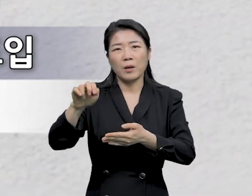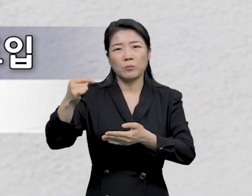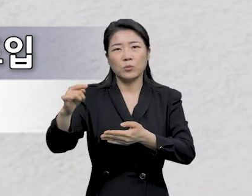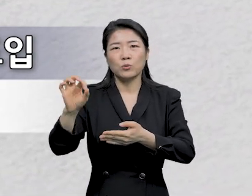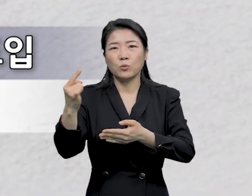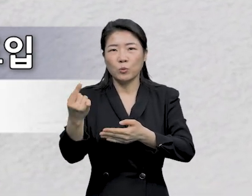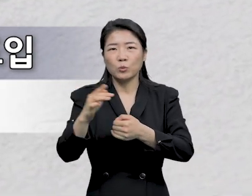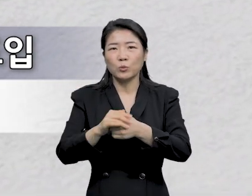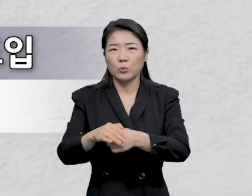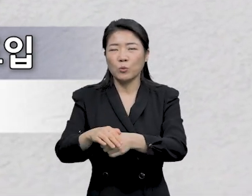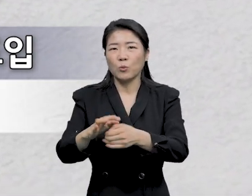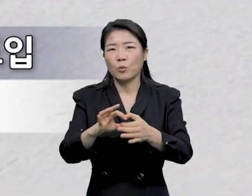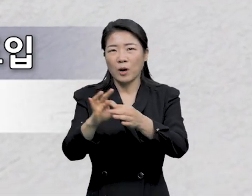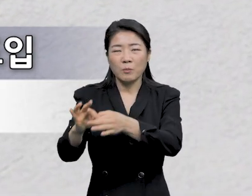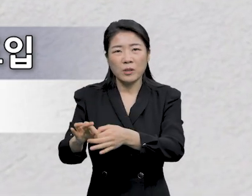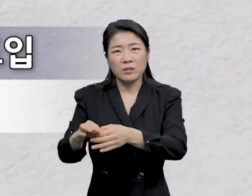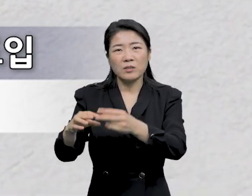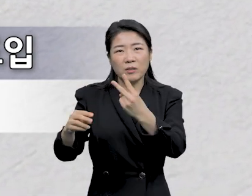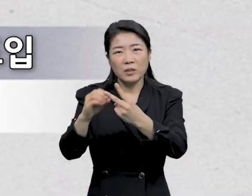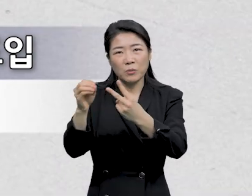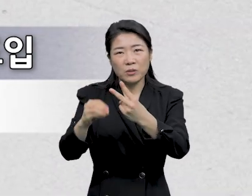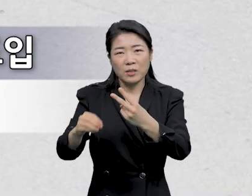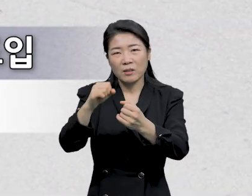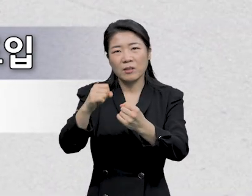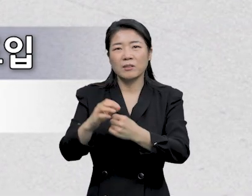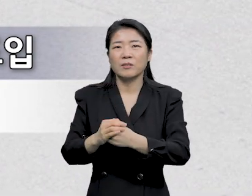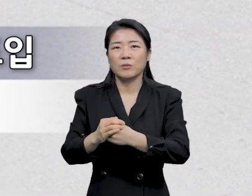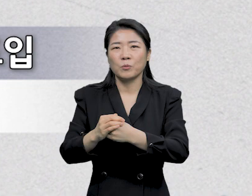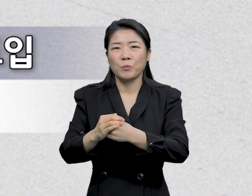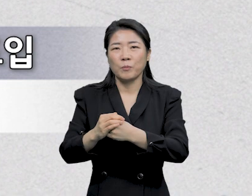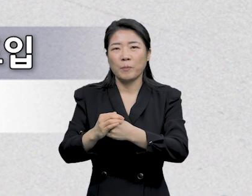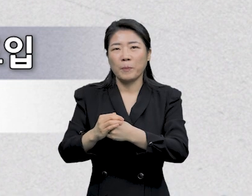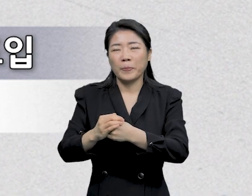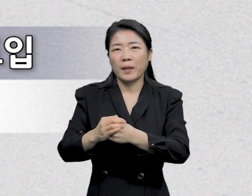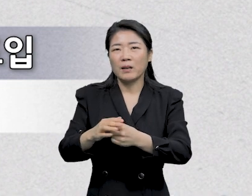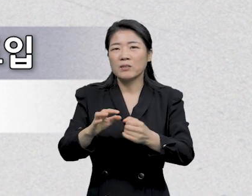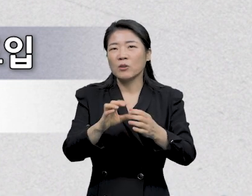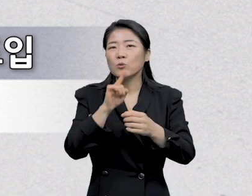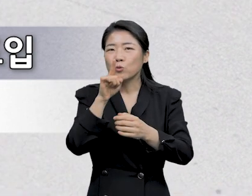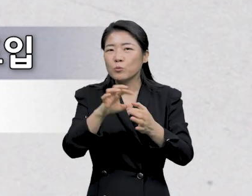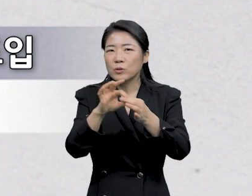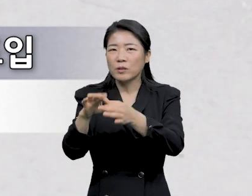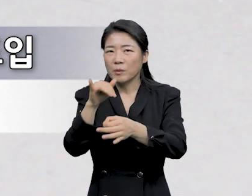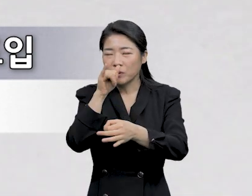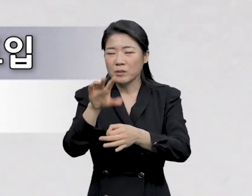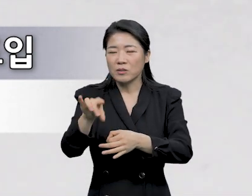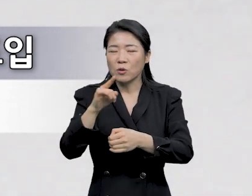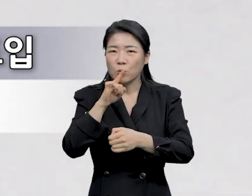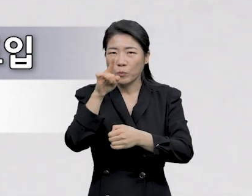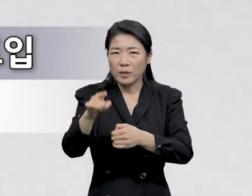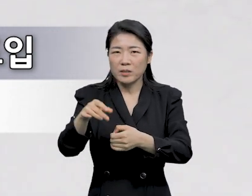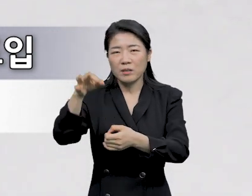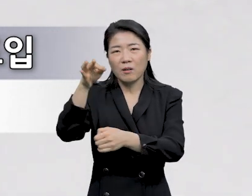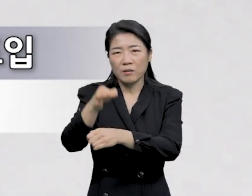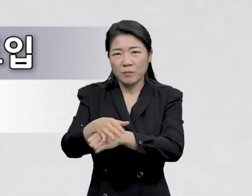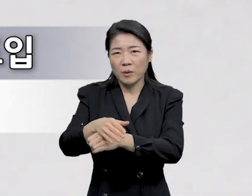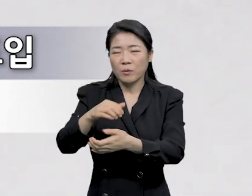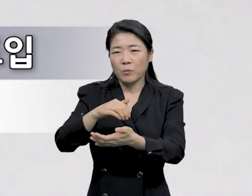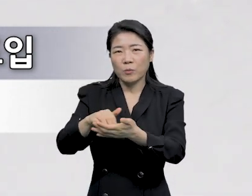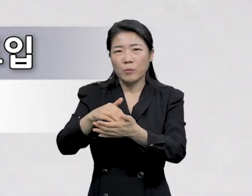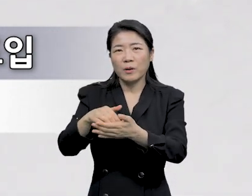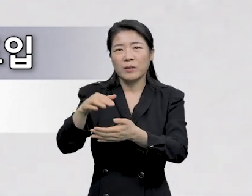5도 가맹점 중개 수수료 2% 주문량 연계 프로모션 등을 비롯해 첫구매 할인 결제금액